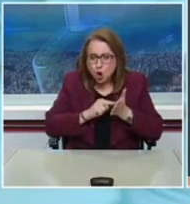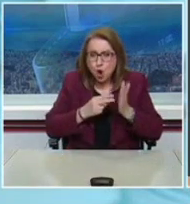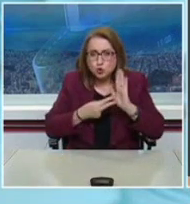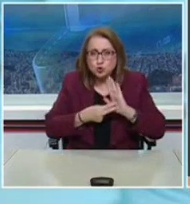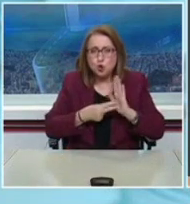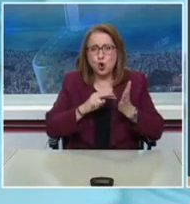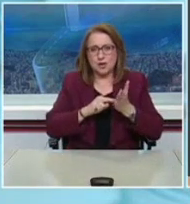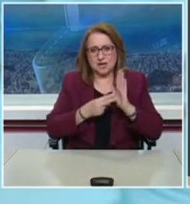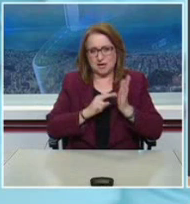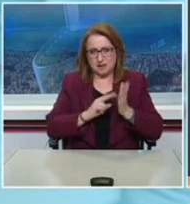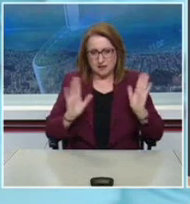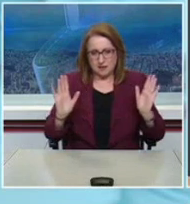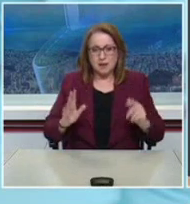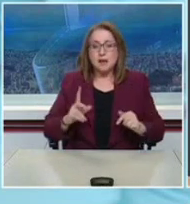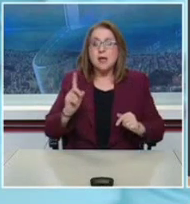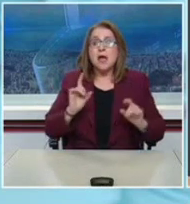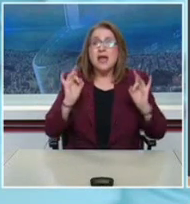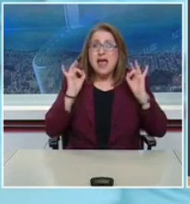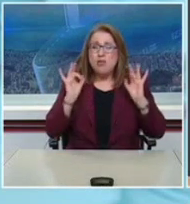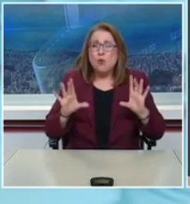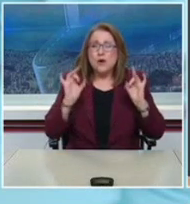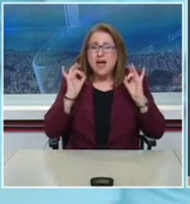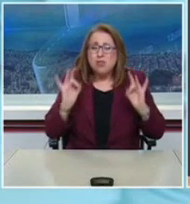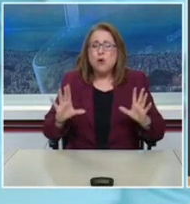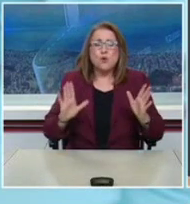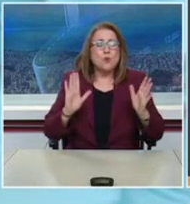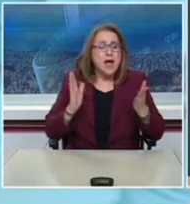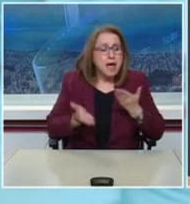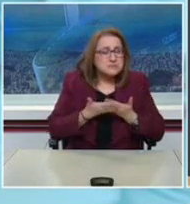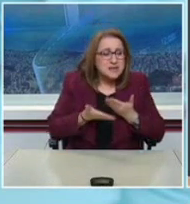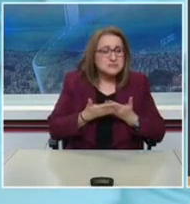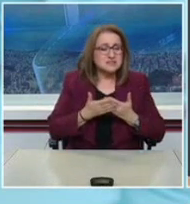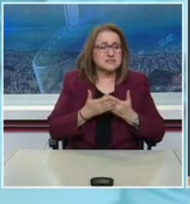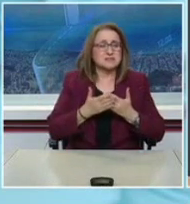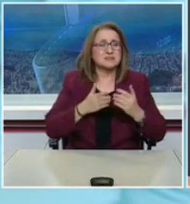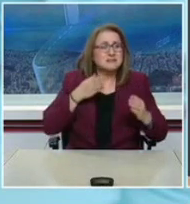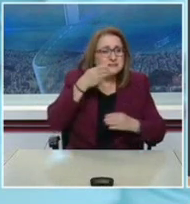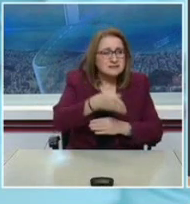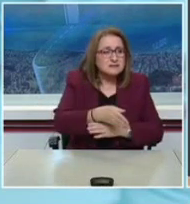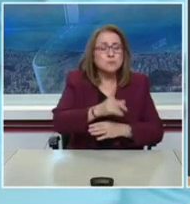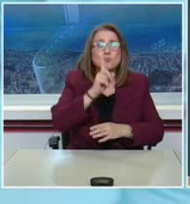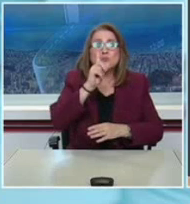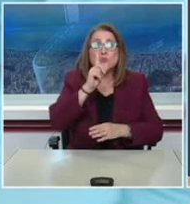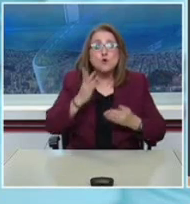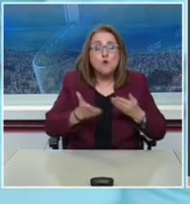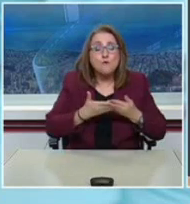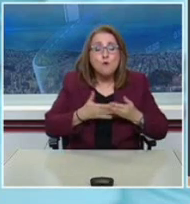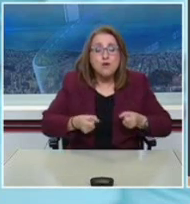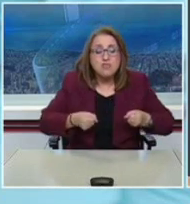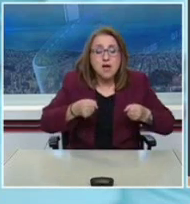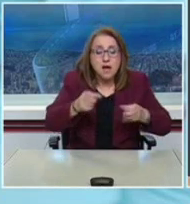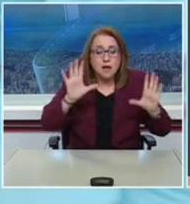προσοχή να μην έχουμε καθόλου ή σχεδόν καθόλου επαφή με αυτούς, παρά μόνο για βοήθεια και με αυστηρούς κανόνες